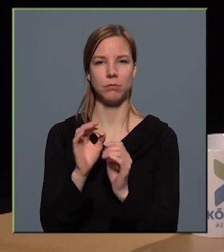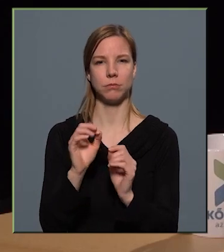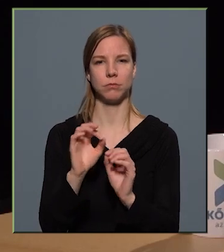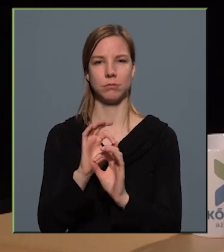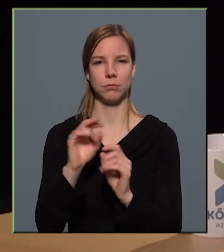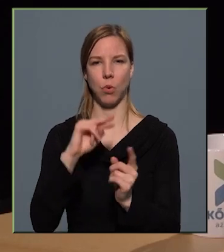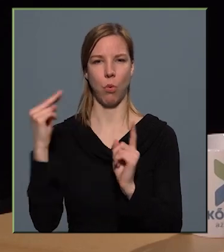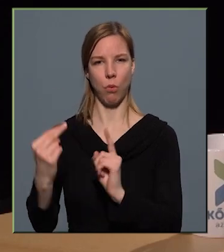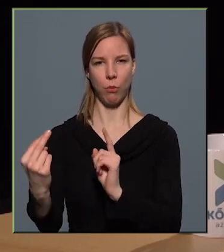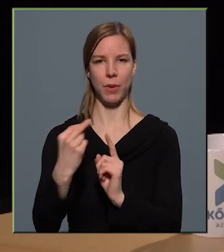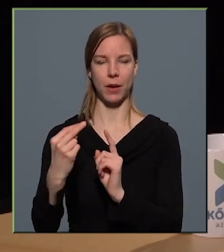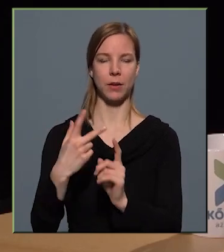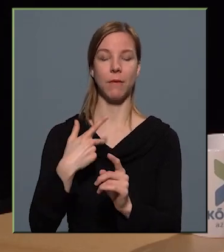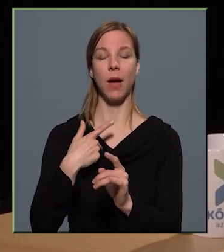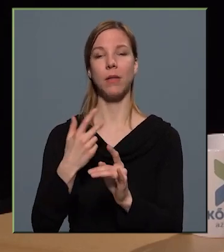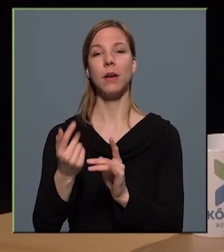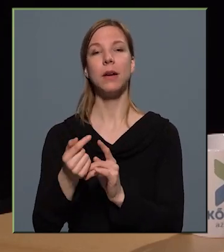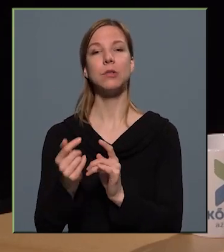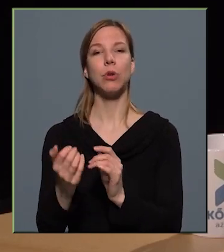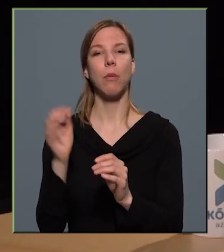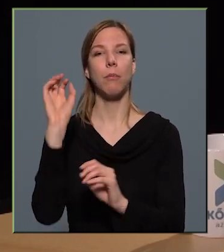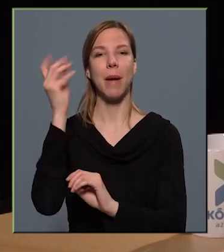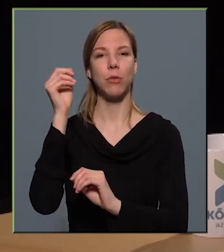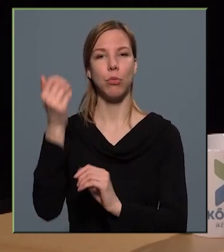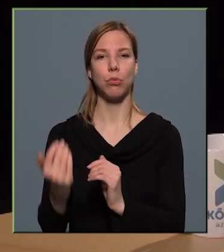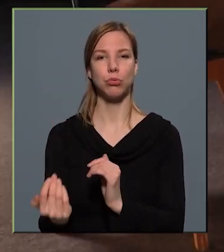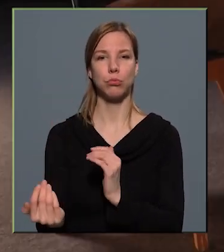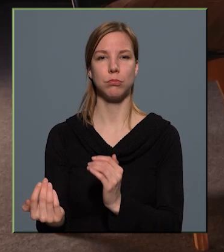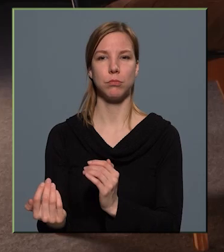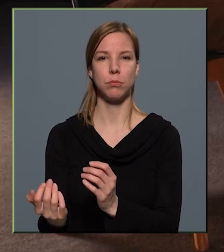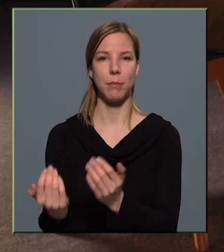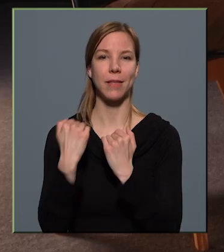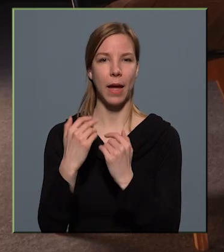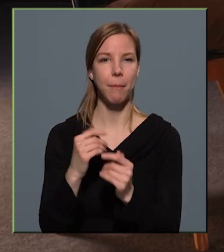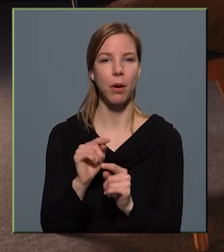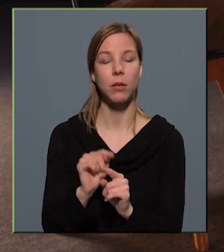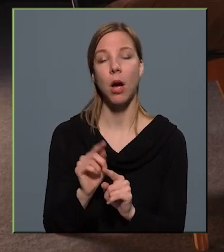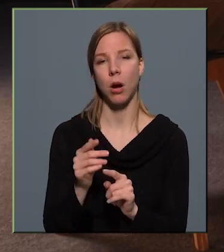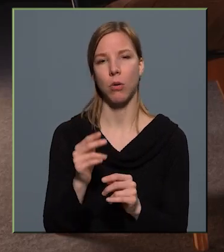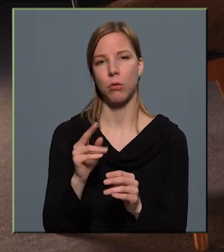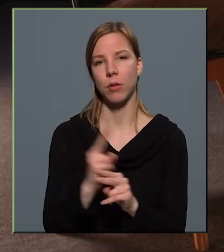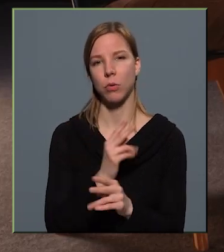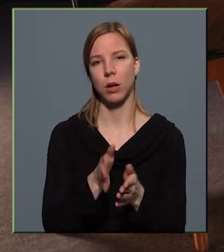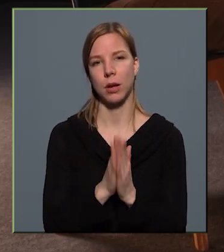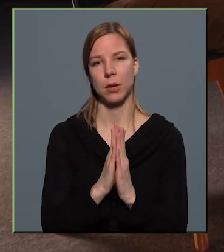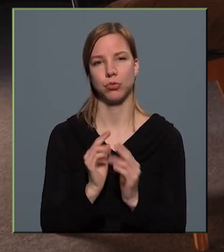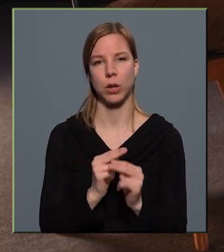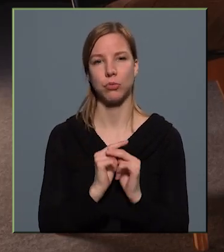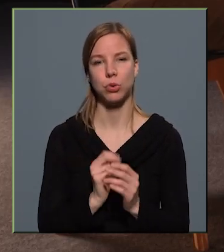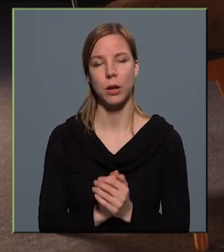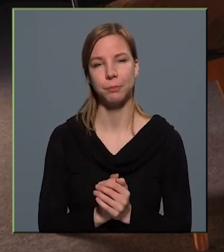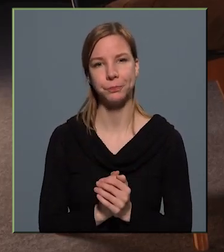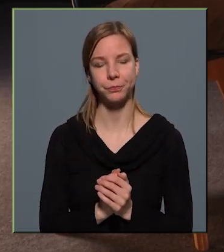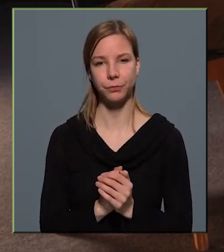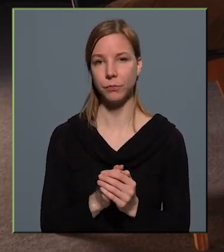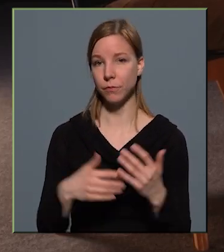a mentősöknek támad vagy ellenszegül, akkor ott a rendőri segítséget szoktak kérni. Hamarosan már ténylegesen is